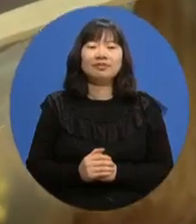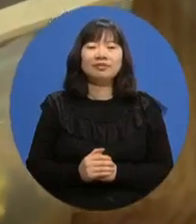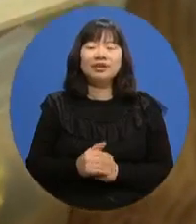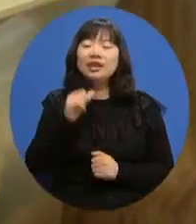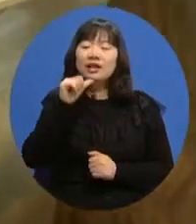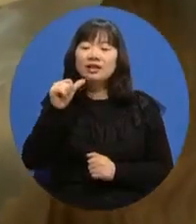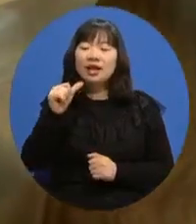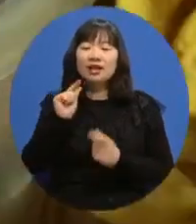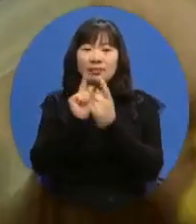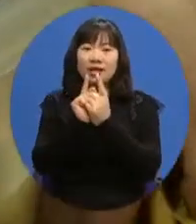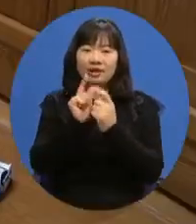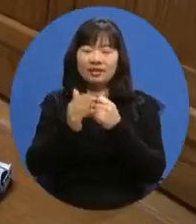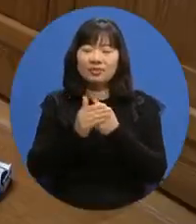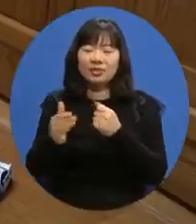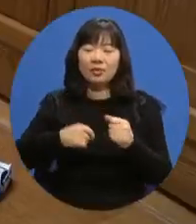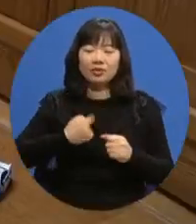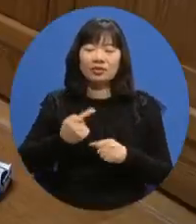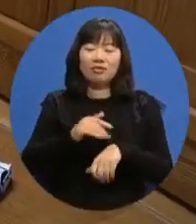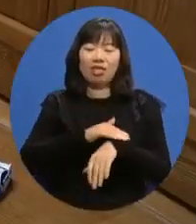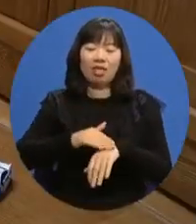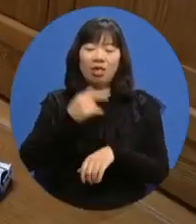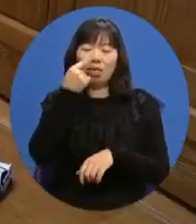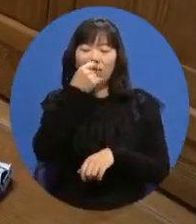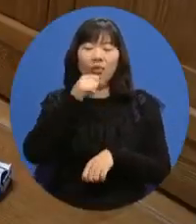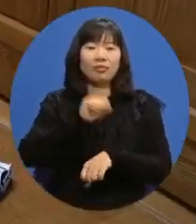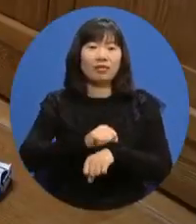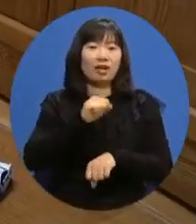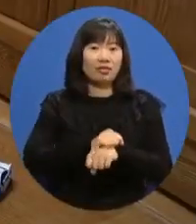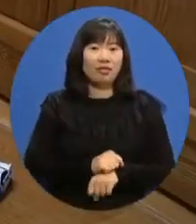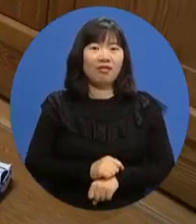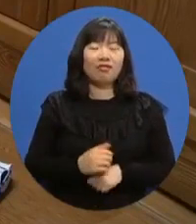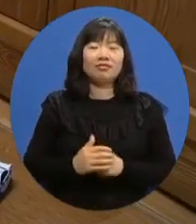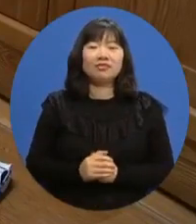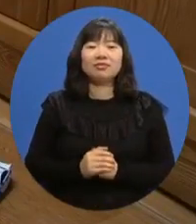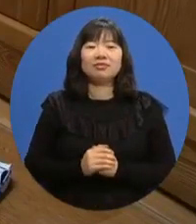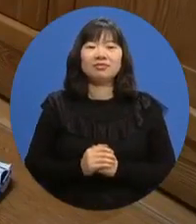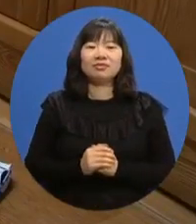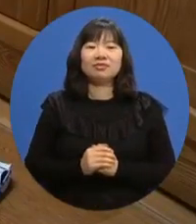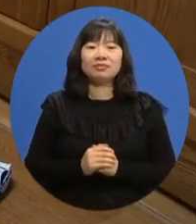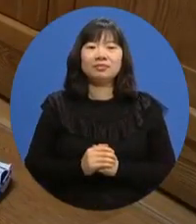다섯 살이 되더니 혼자서도 척척. 안 무거워요?